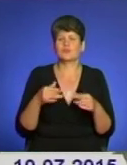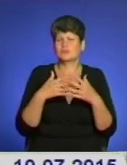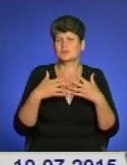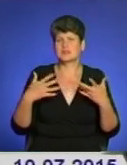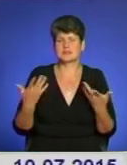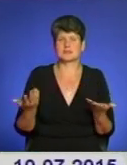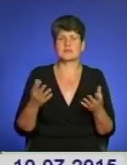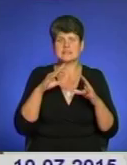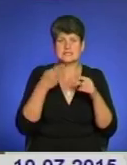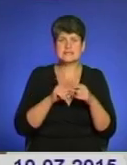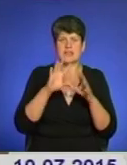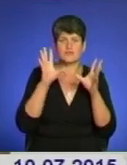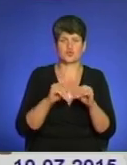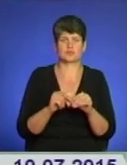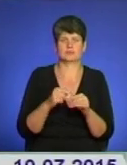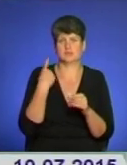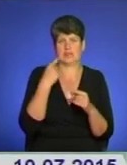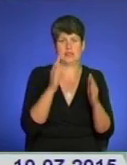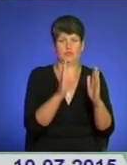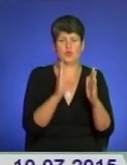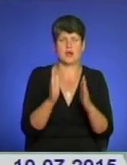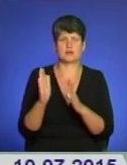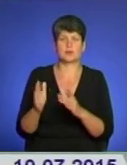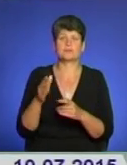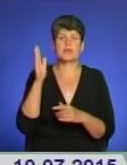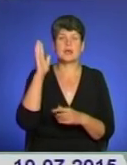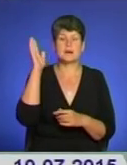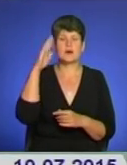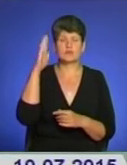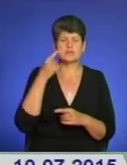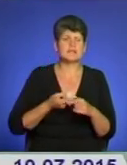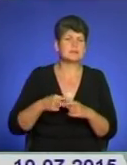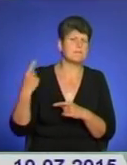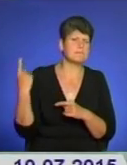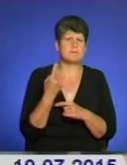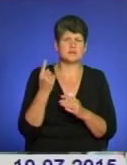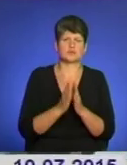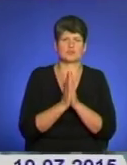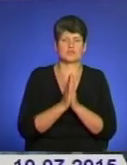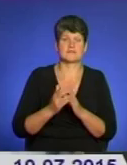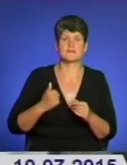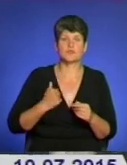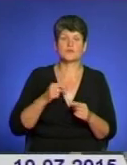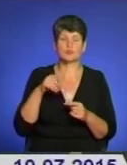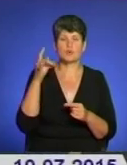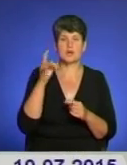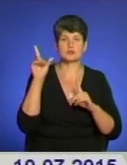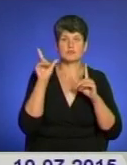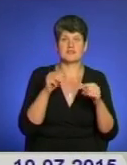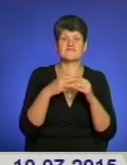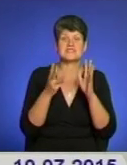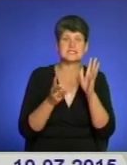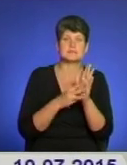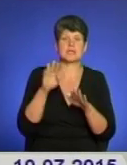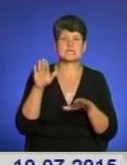Ну, це все в індивідуальному варіанті. Питна вода – найперше, чого просять військові. Цього разу волонтери повезли